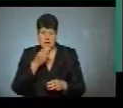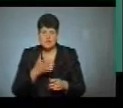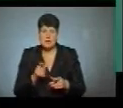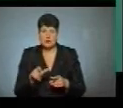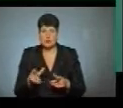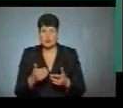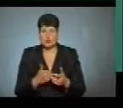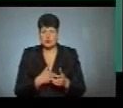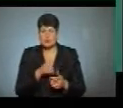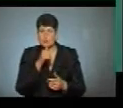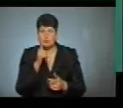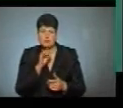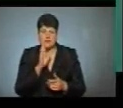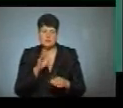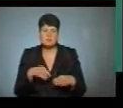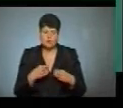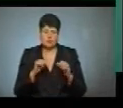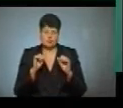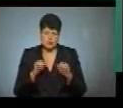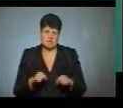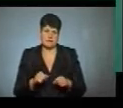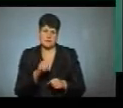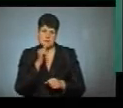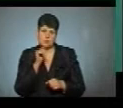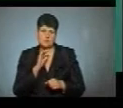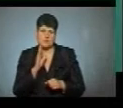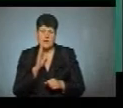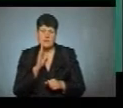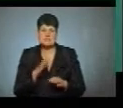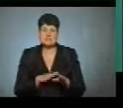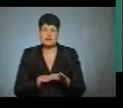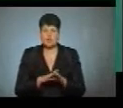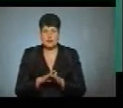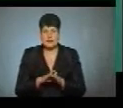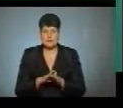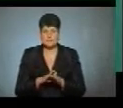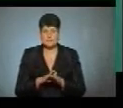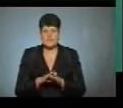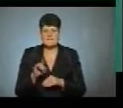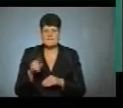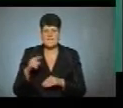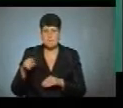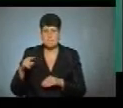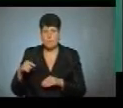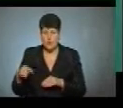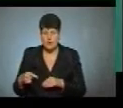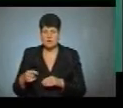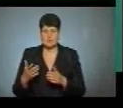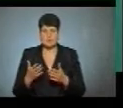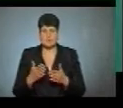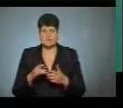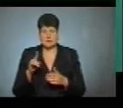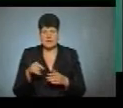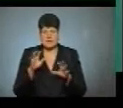відпущення гріхів, теж їм надається можливість посповідатися, але з виконанням вимог, які